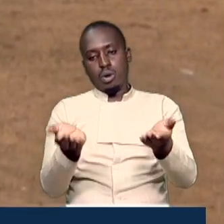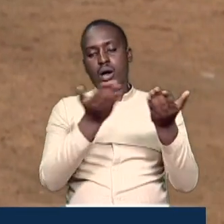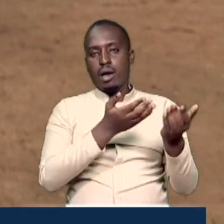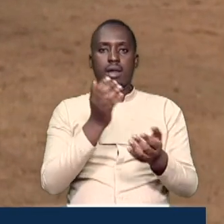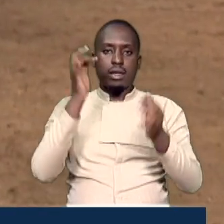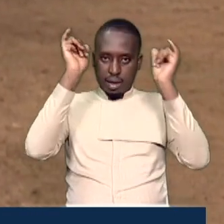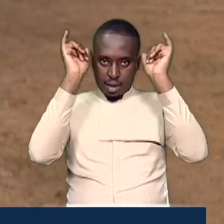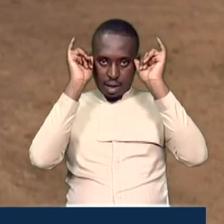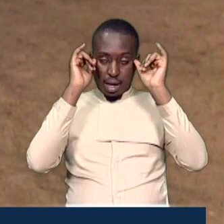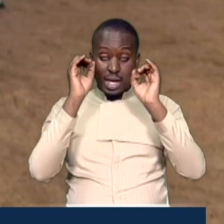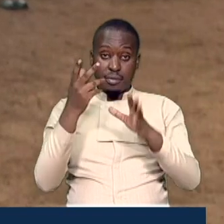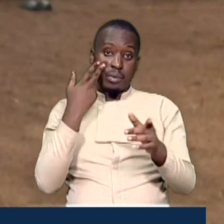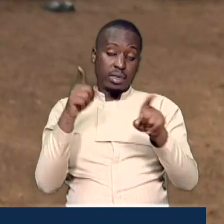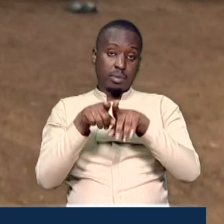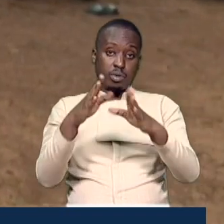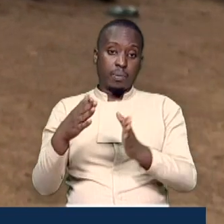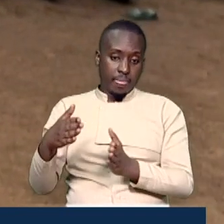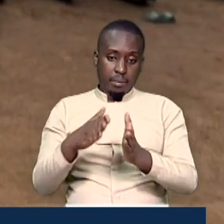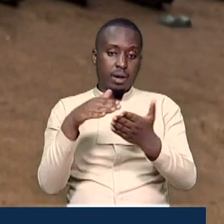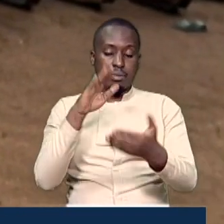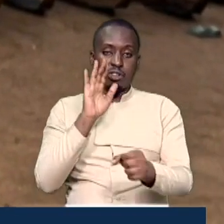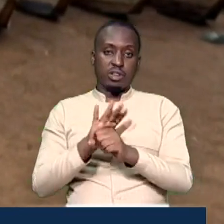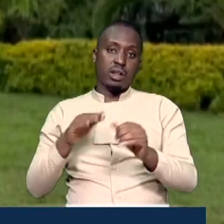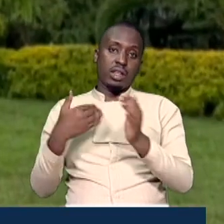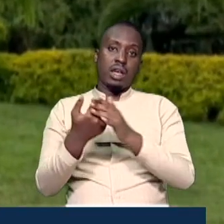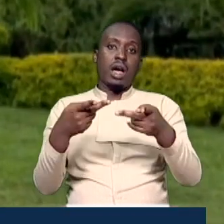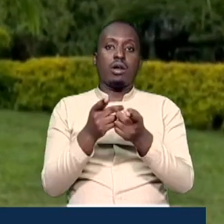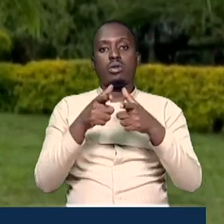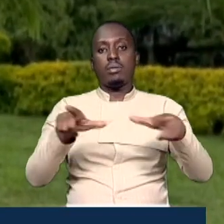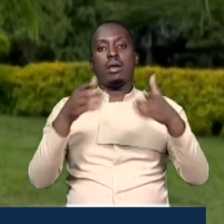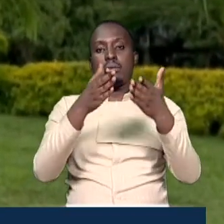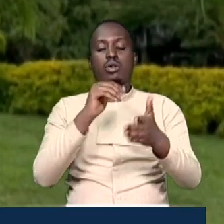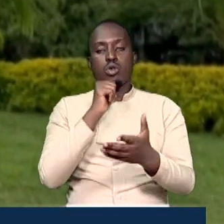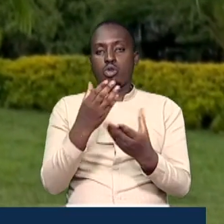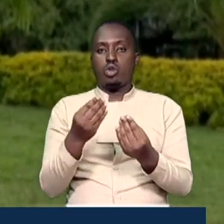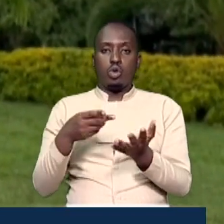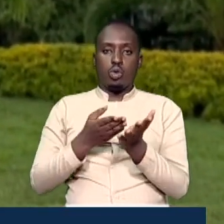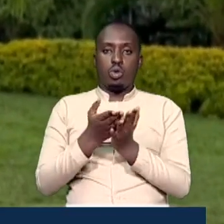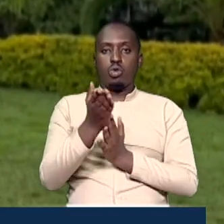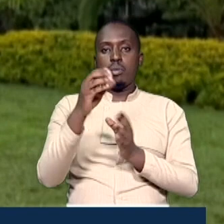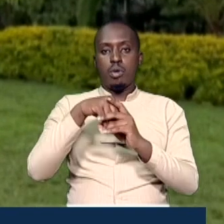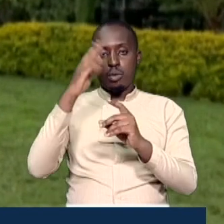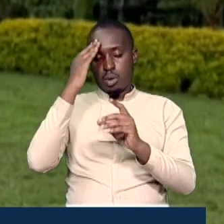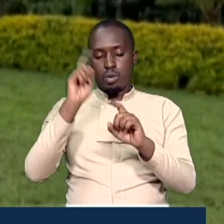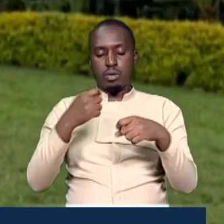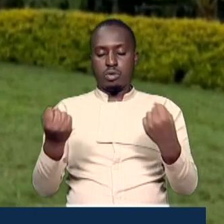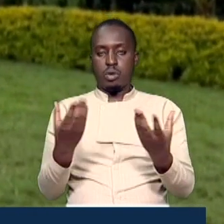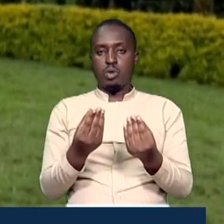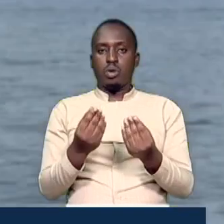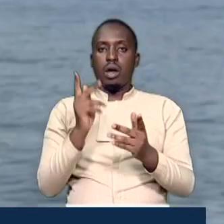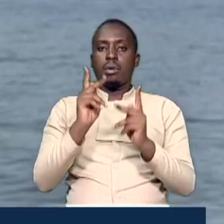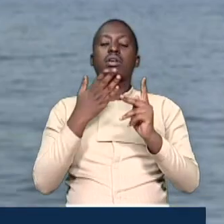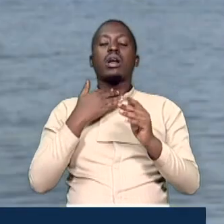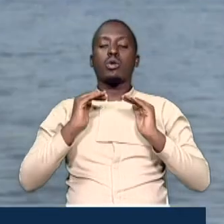Gusa nubwo bimeze gutya, imihanda myinshi yerekeza aho ibi biyaga biri ntabwo ari nyabagendwa, kuko bitorohera abashaka kujya kuruhukira mu mahumbezi